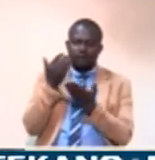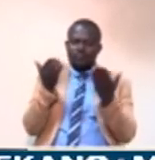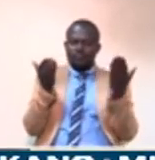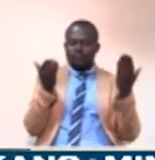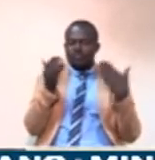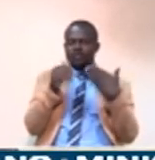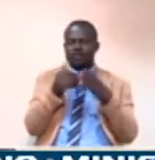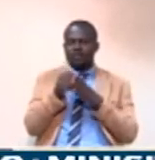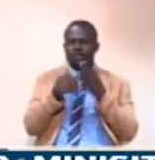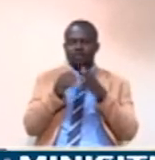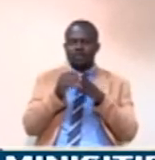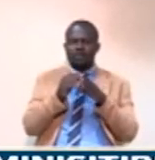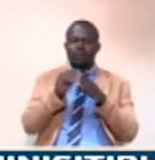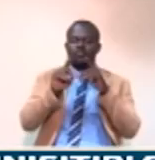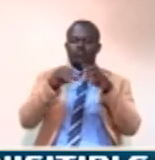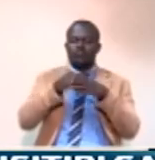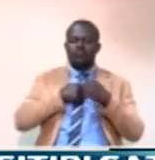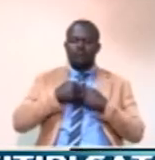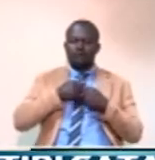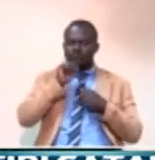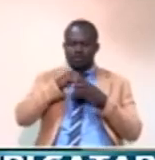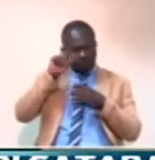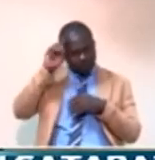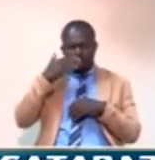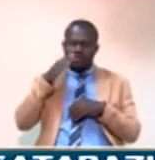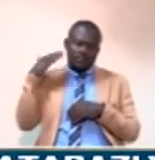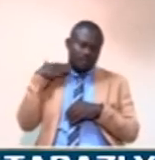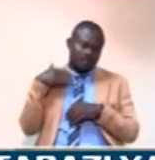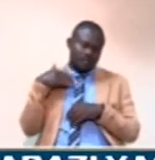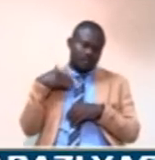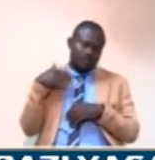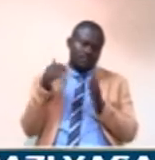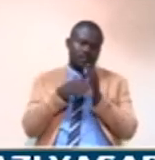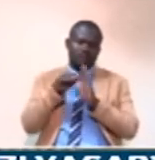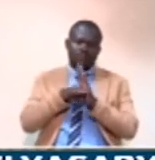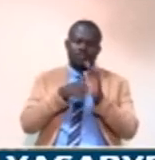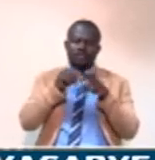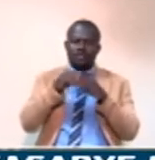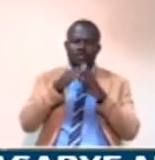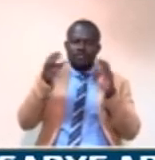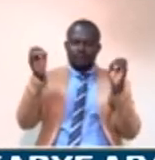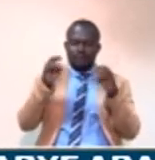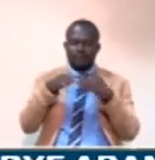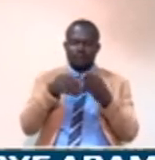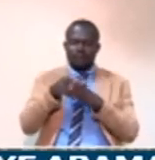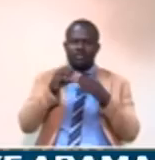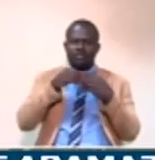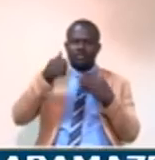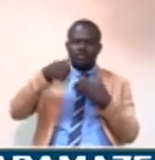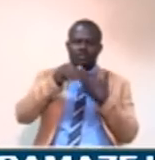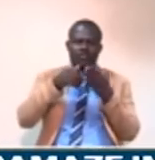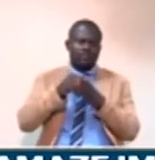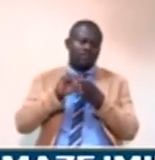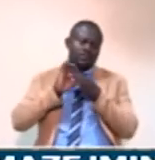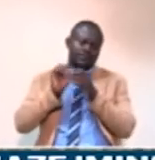sosiyete nyarwanda itagira ingengabitekerezo ya jenoside. Iyi gahunda kandi yabaye no mu mujyi wa Kigali, aho ubuyobozi bwabo